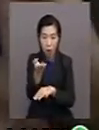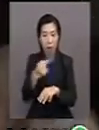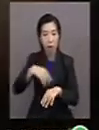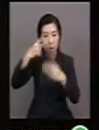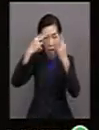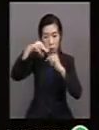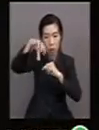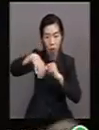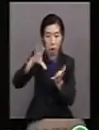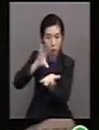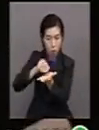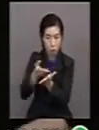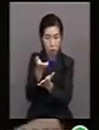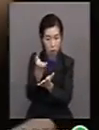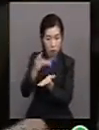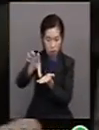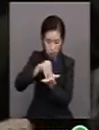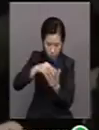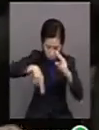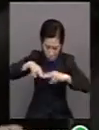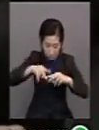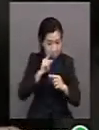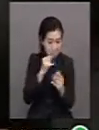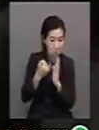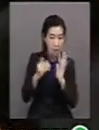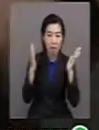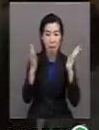รัฐมนตรีแล้วตอนนี้ไม่ได้พบความผิดปกติอะไร